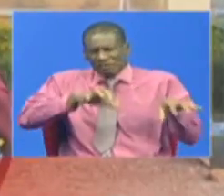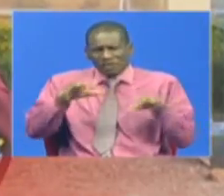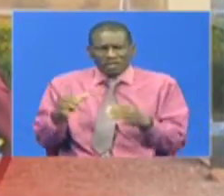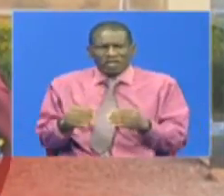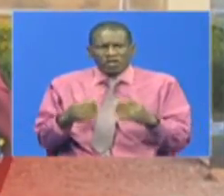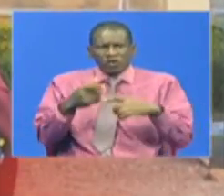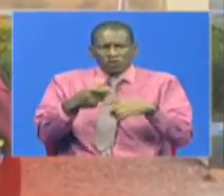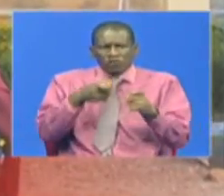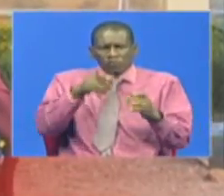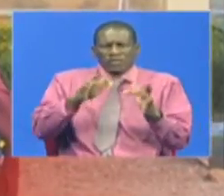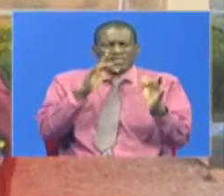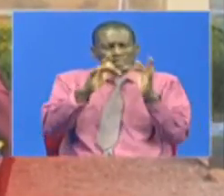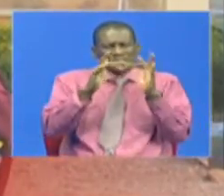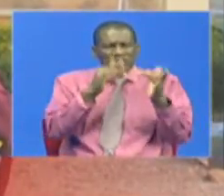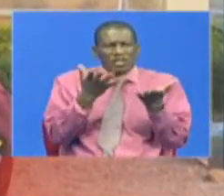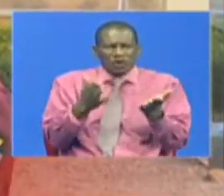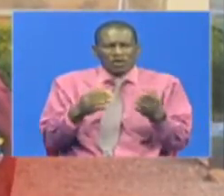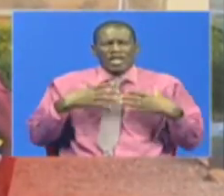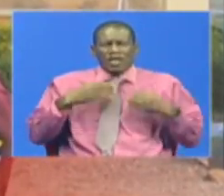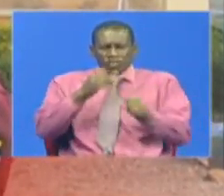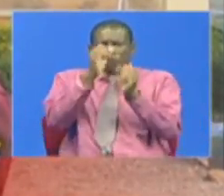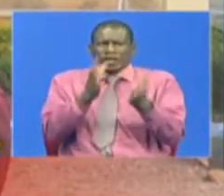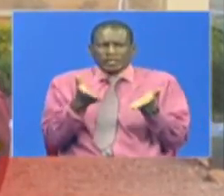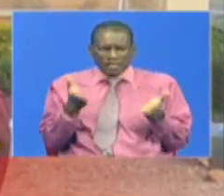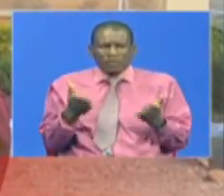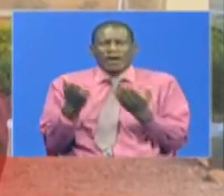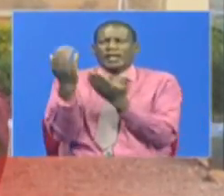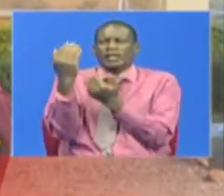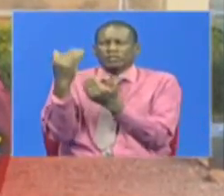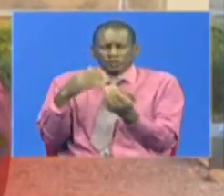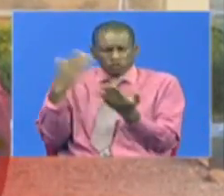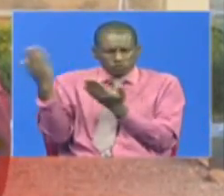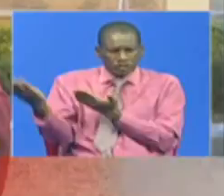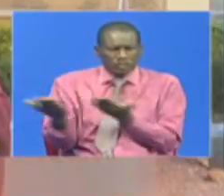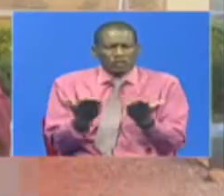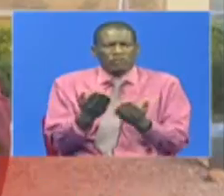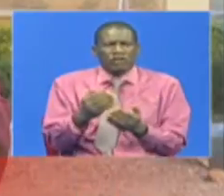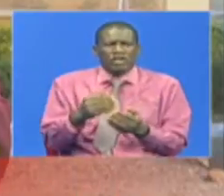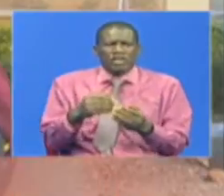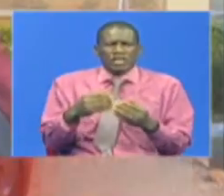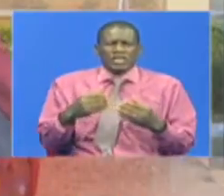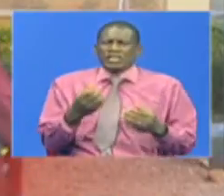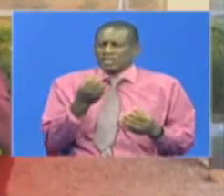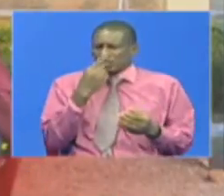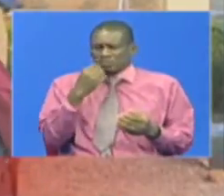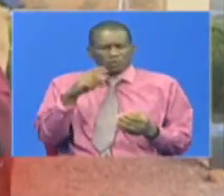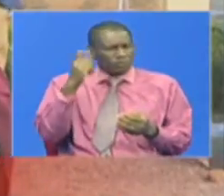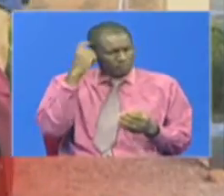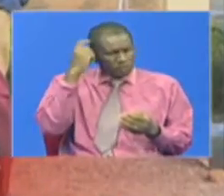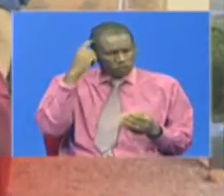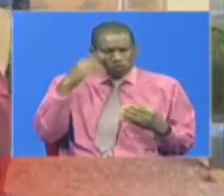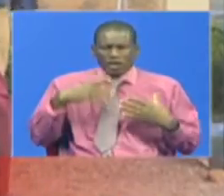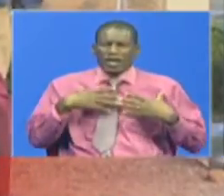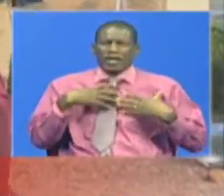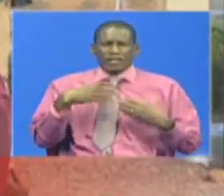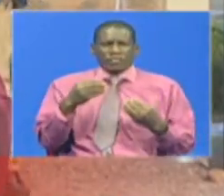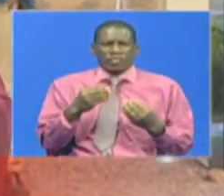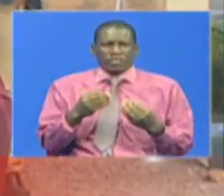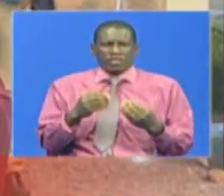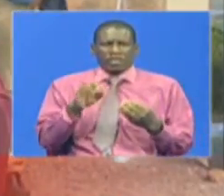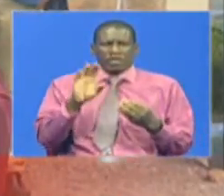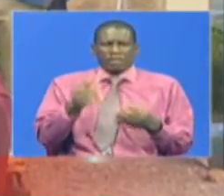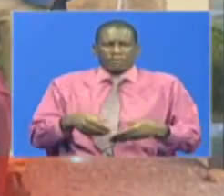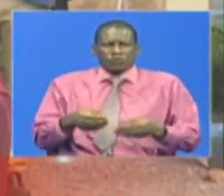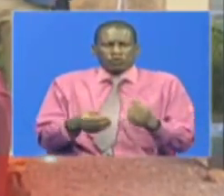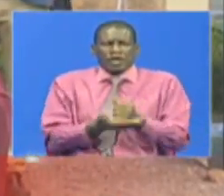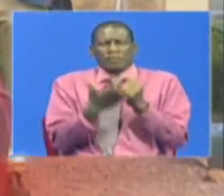wa digitali ambapo wahudumu wa afya sasa wanatarajiwa kupokea huduma za matibabu za kiakili kuwezesha kuweza kutoa huduma